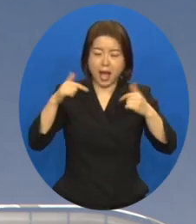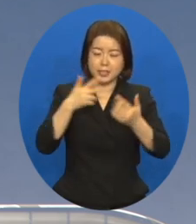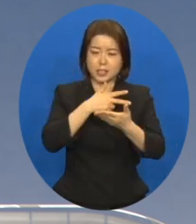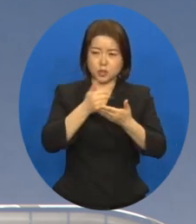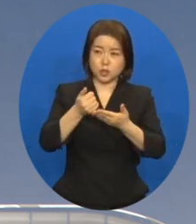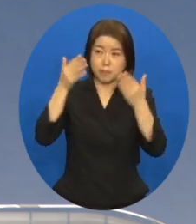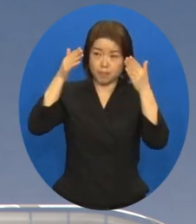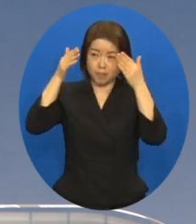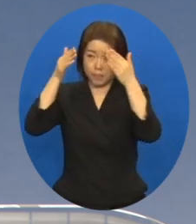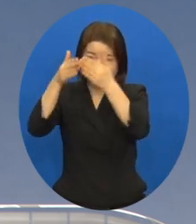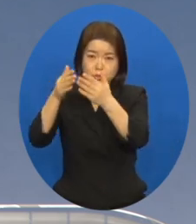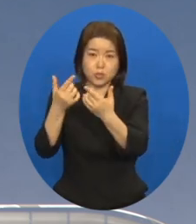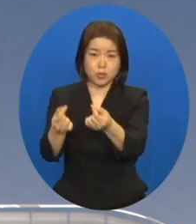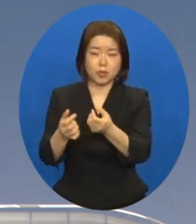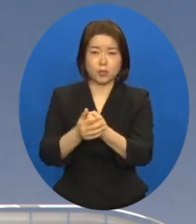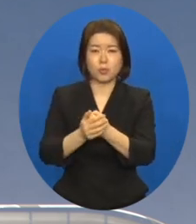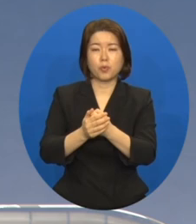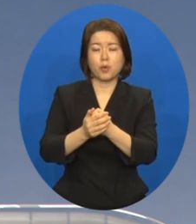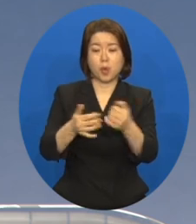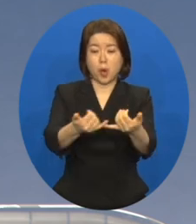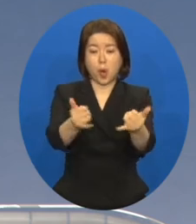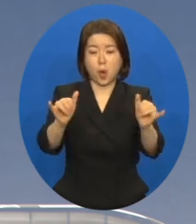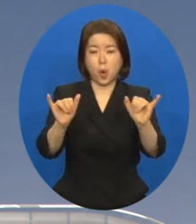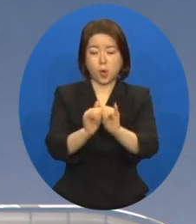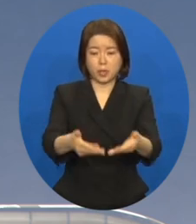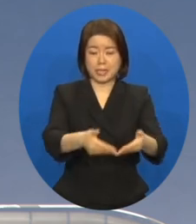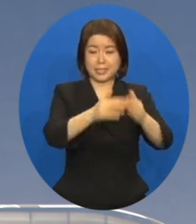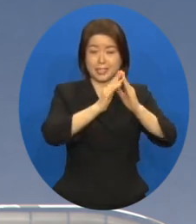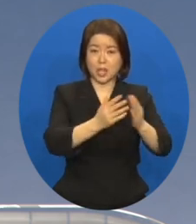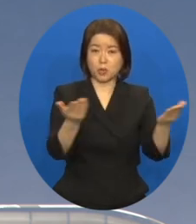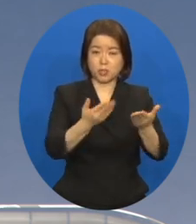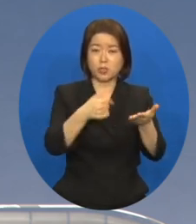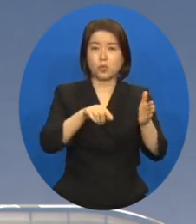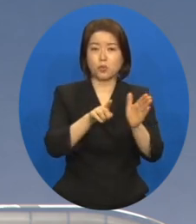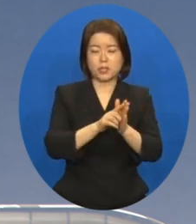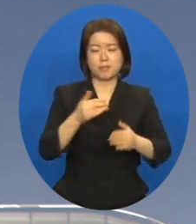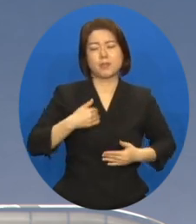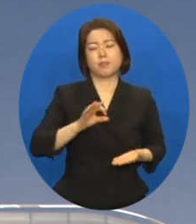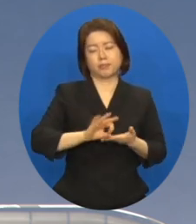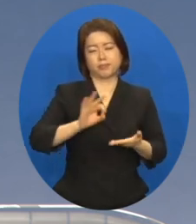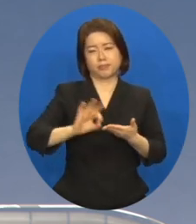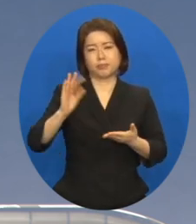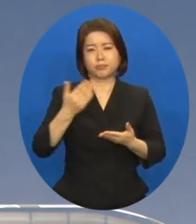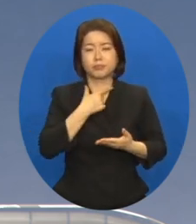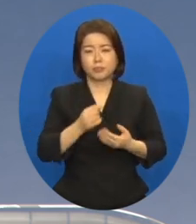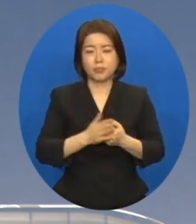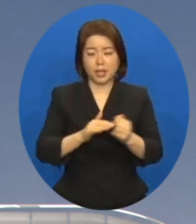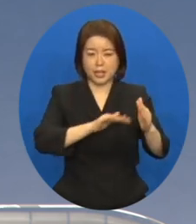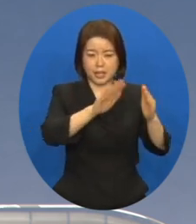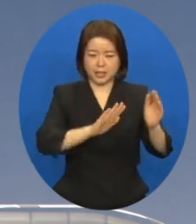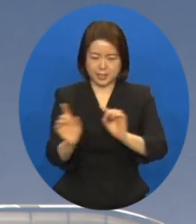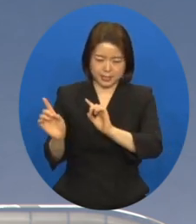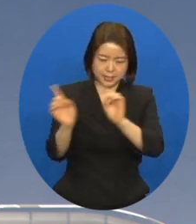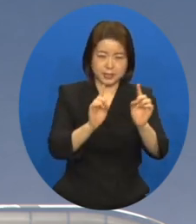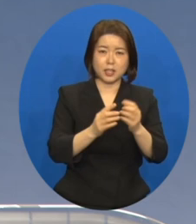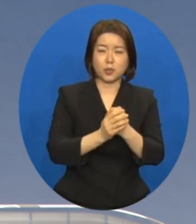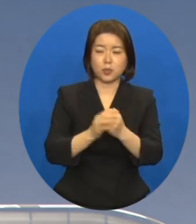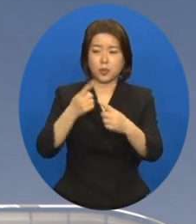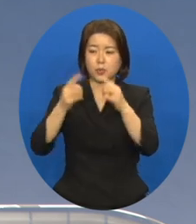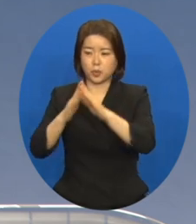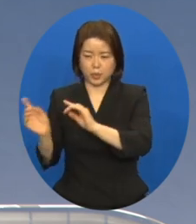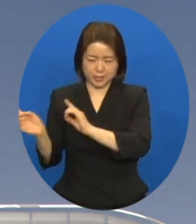주님을 주목하고 그리고 공동체를 세우는 일을 위해서 제가 쓰겠습니다. 가정을 살리고 우리 교회를